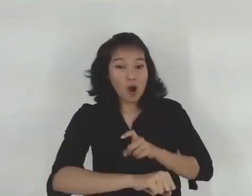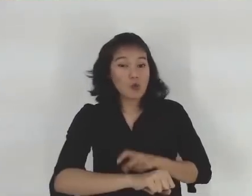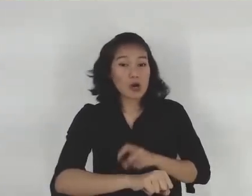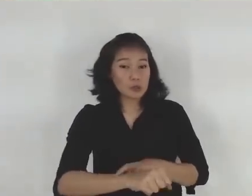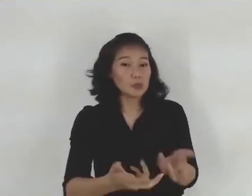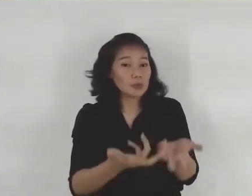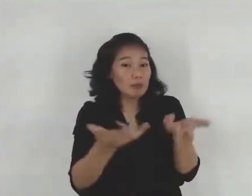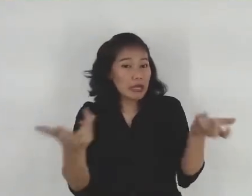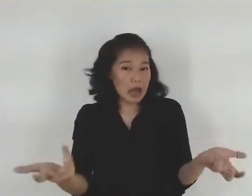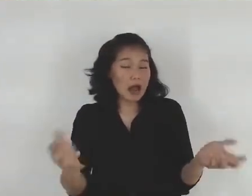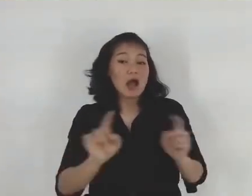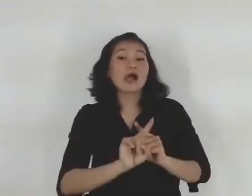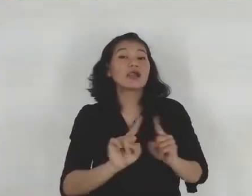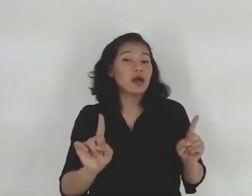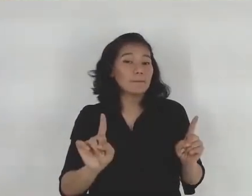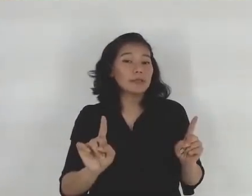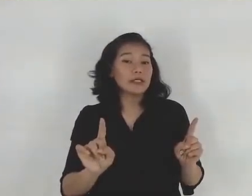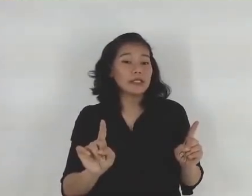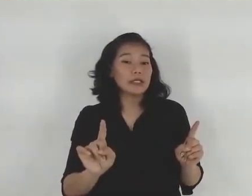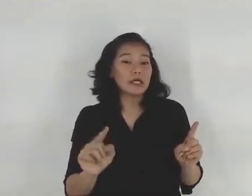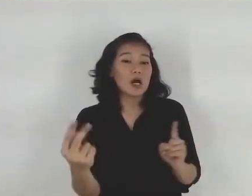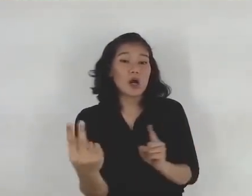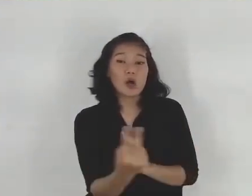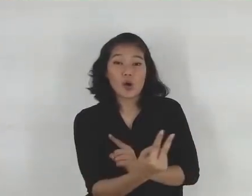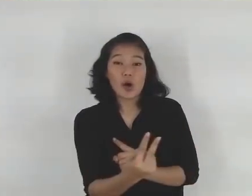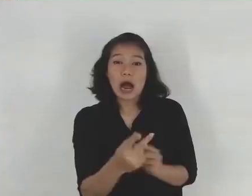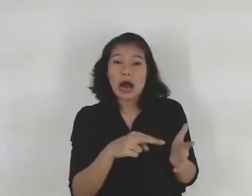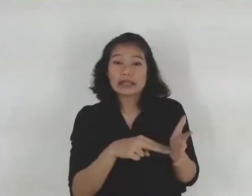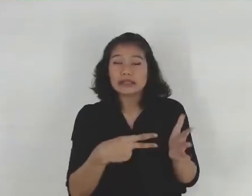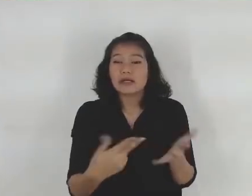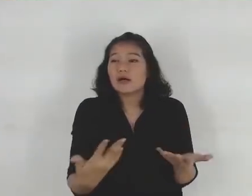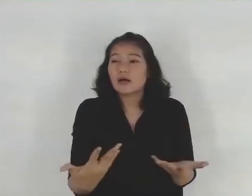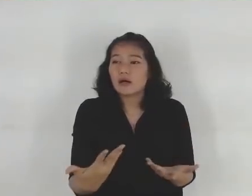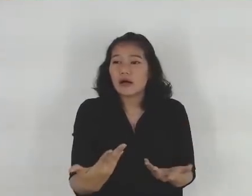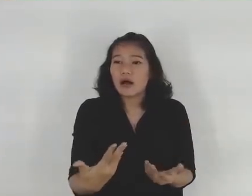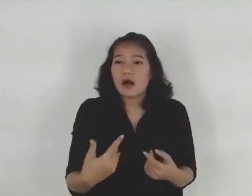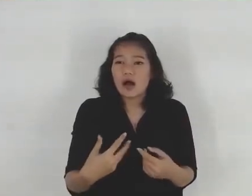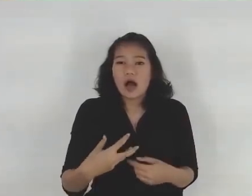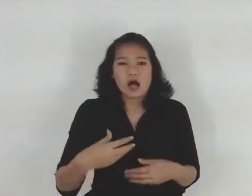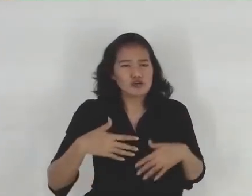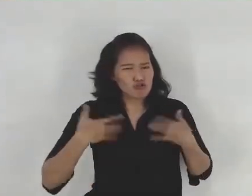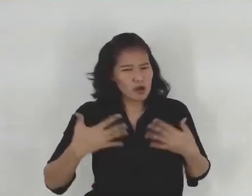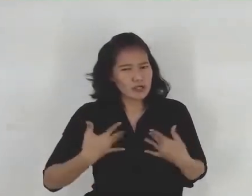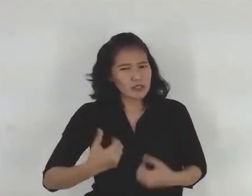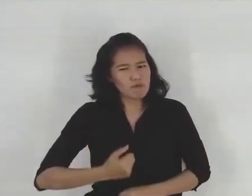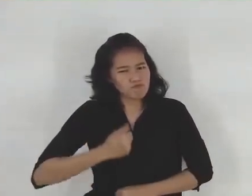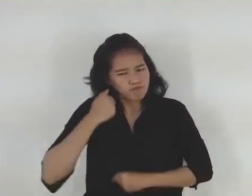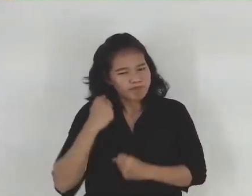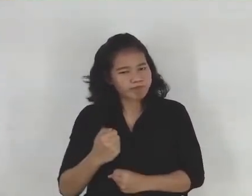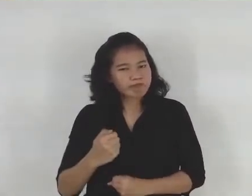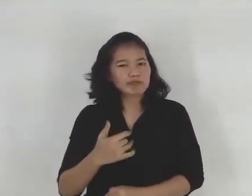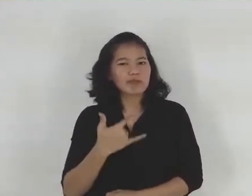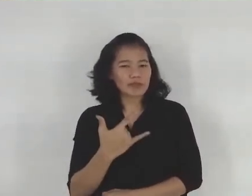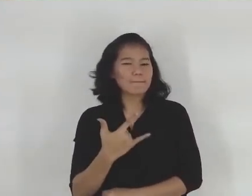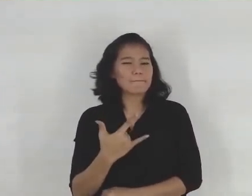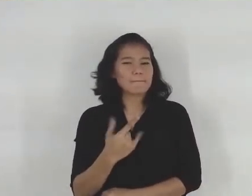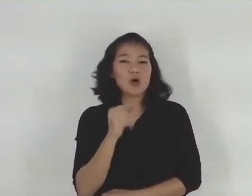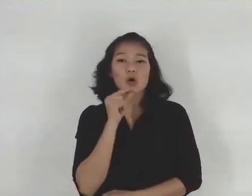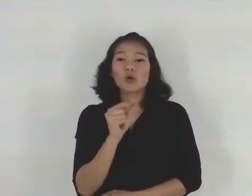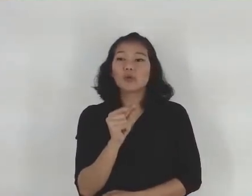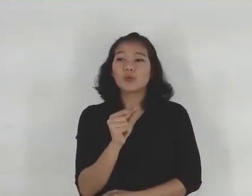berbeda namun hal ini justru semakin meneguhkan ke Sukacita kita untuk